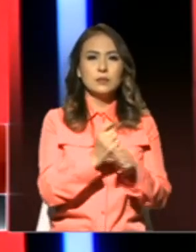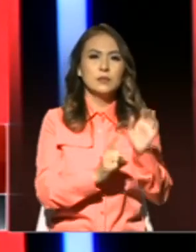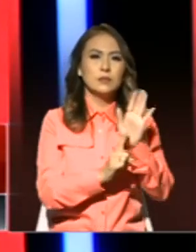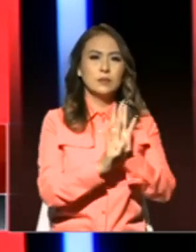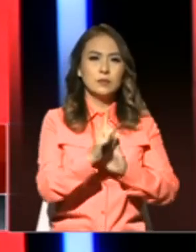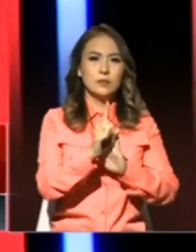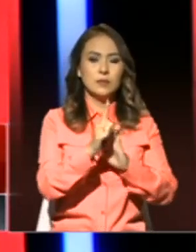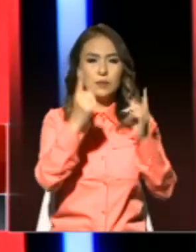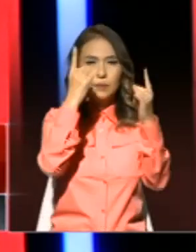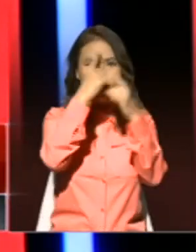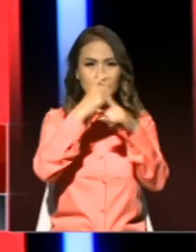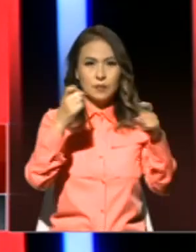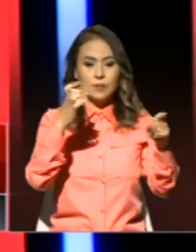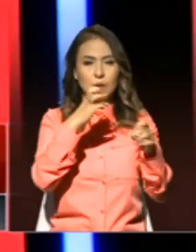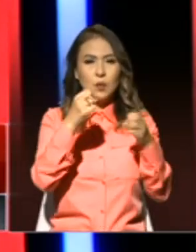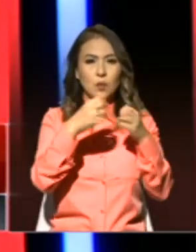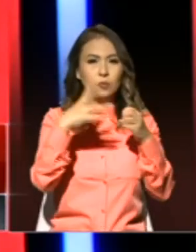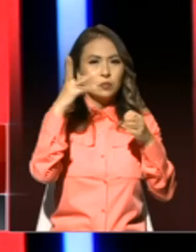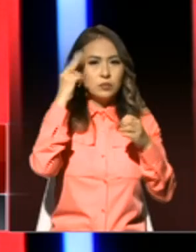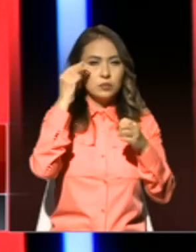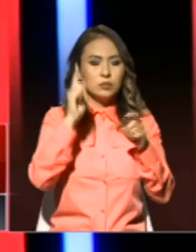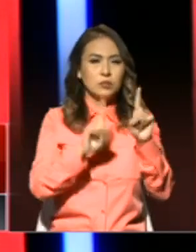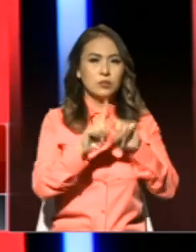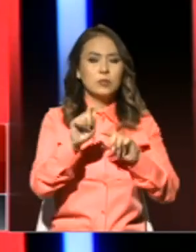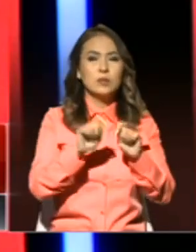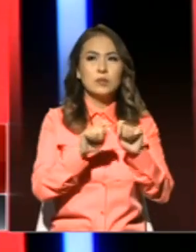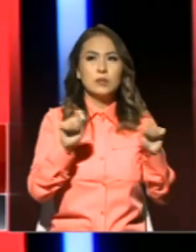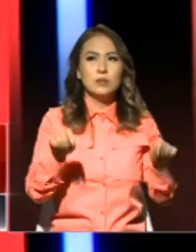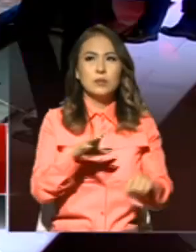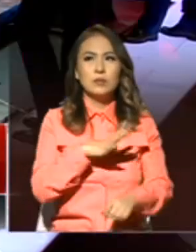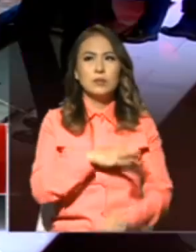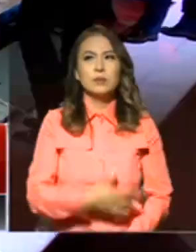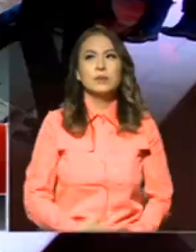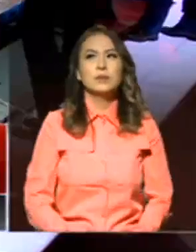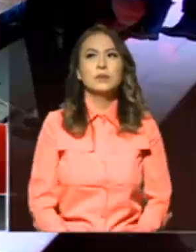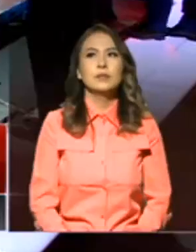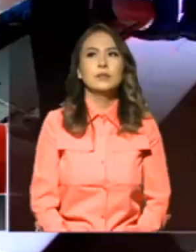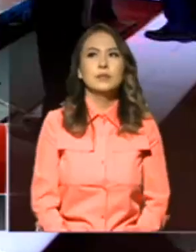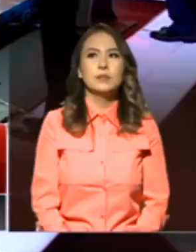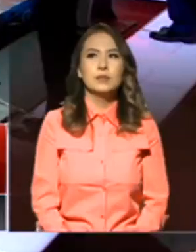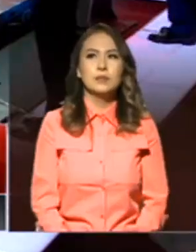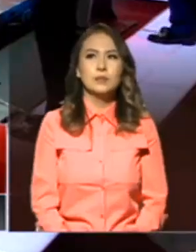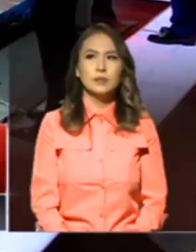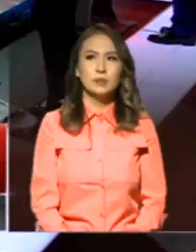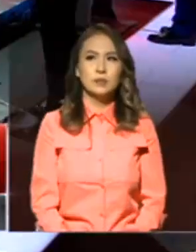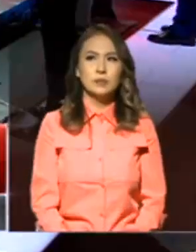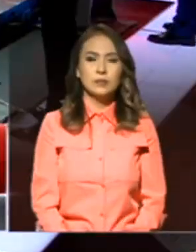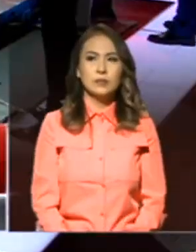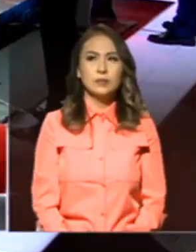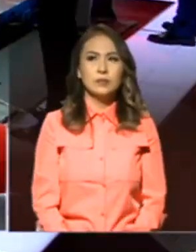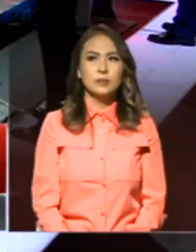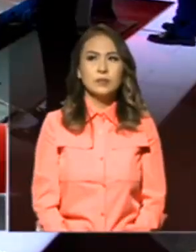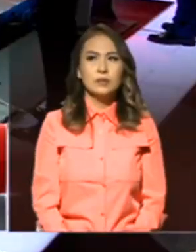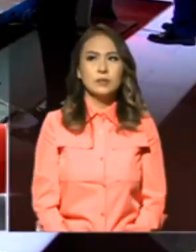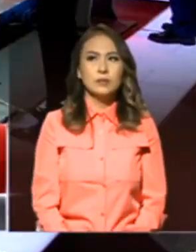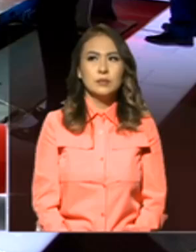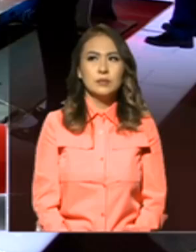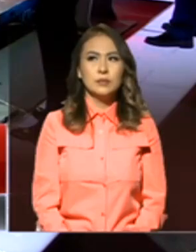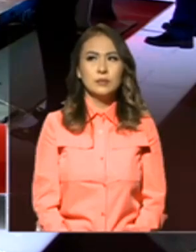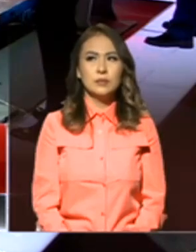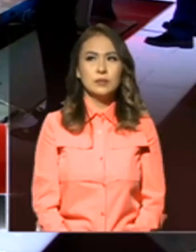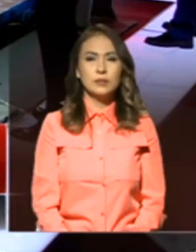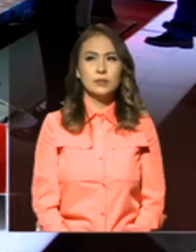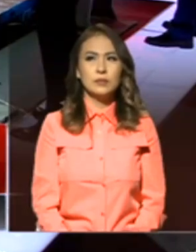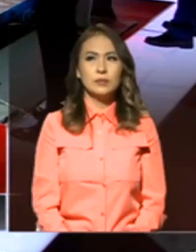ашық көздерге жарияланды, 15-нен бастап іске енді. Сіз айтып отырған мына кесте ғой, аралық тұрғын займының мөлшерлемесі, бағалау көрсеткіші оннан